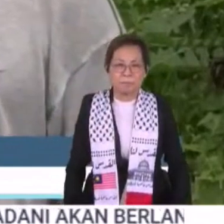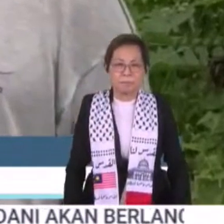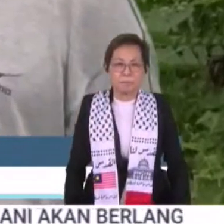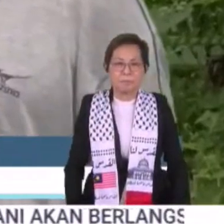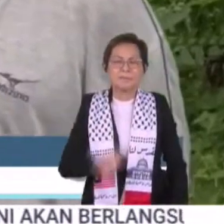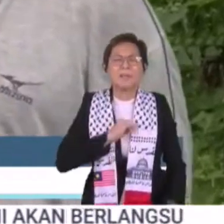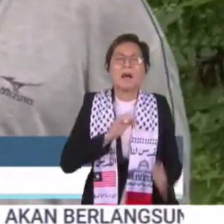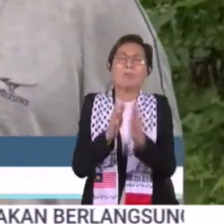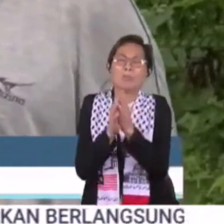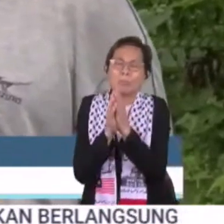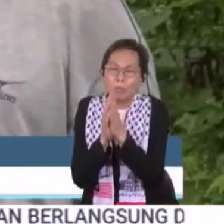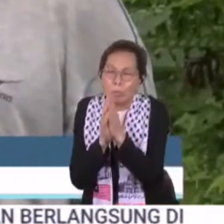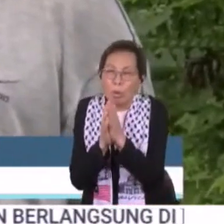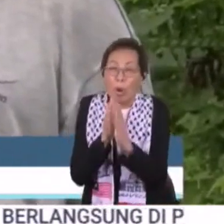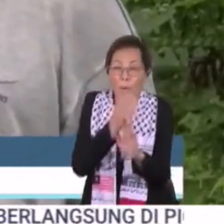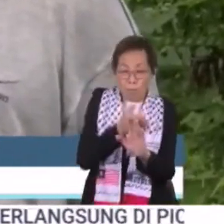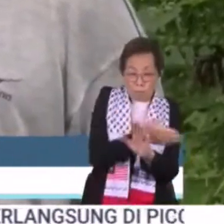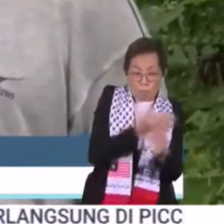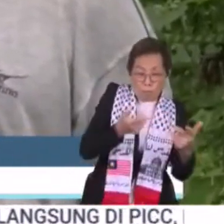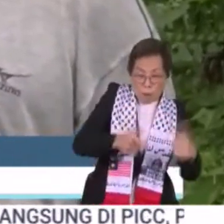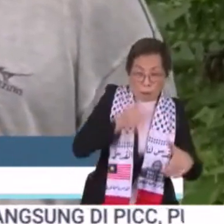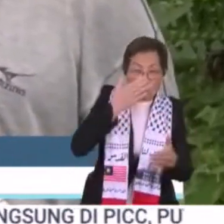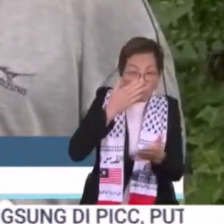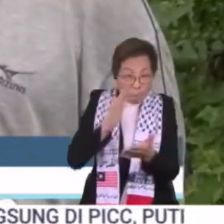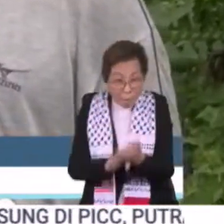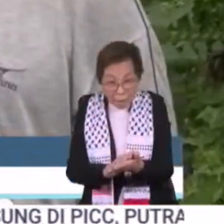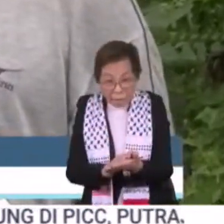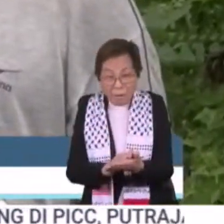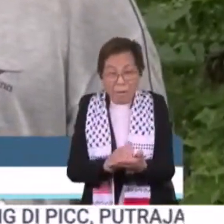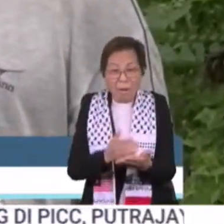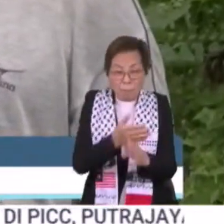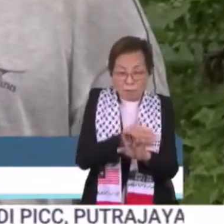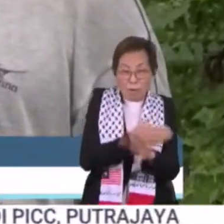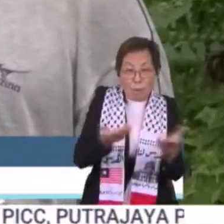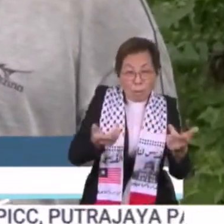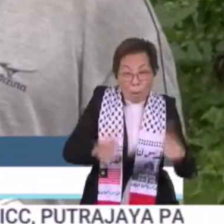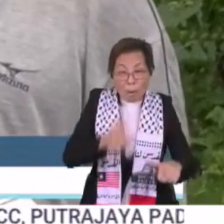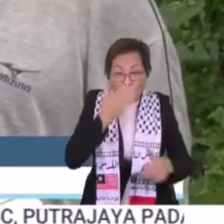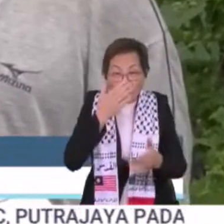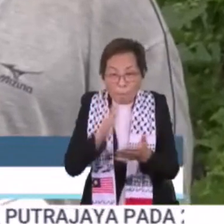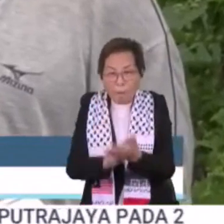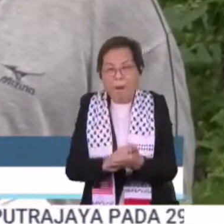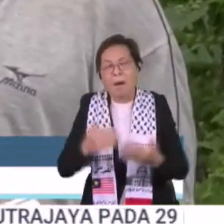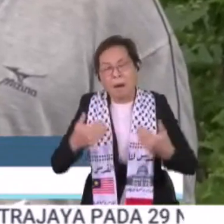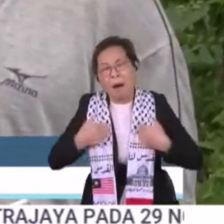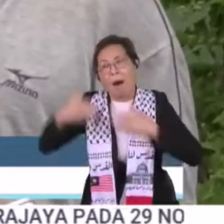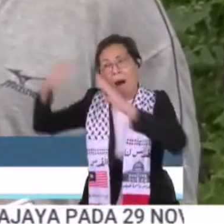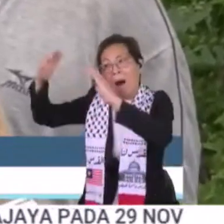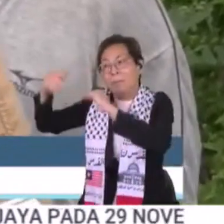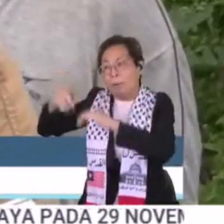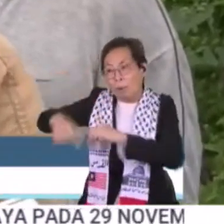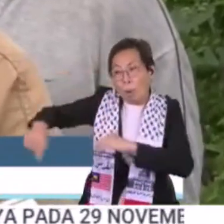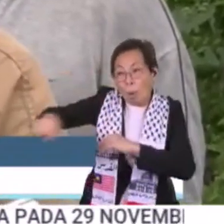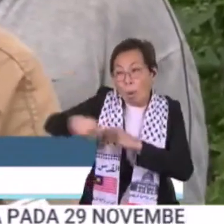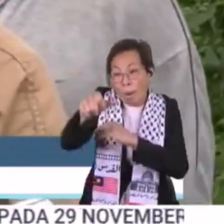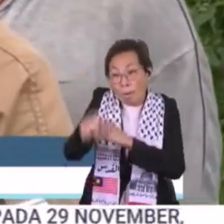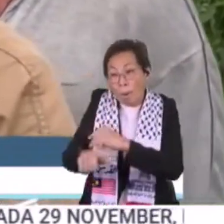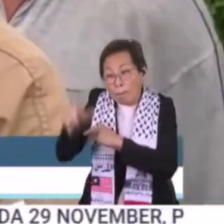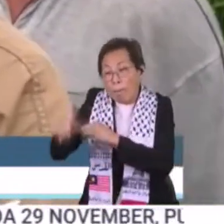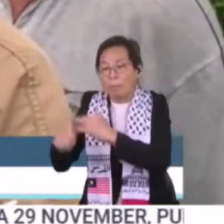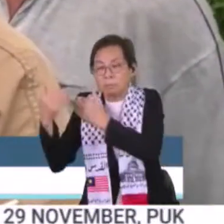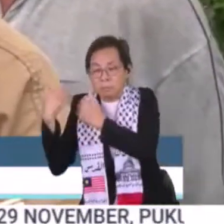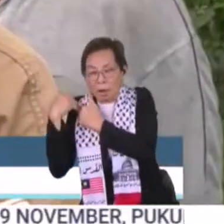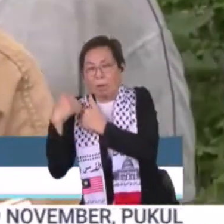saya mohon sangat sebelum berlaku apa-apa benda yang tidak baik harap ada pihak dah yang ambil tahu yang ambil